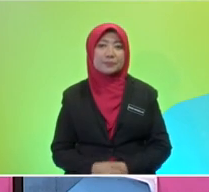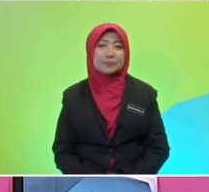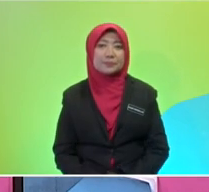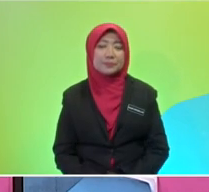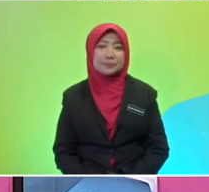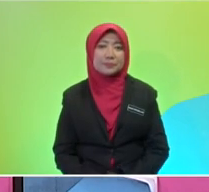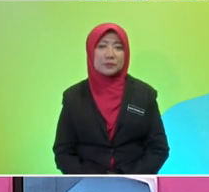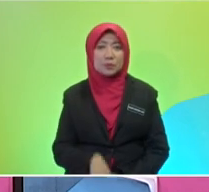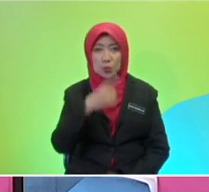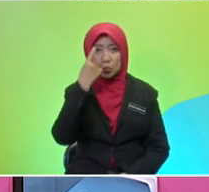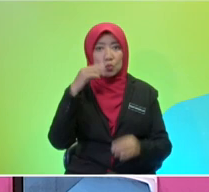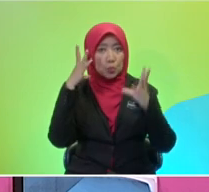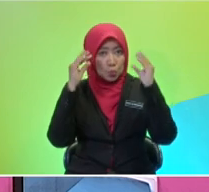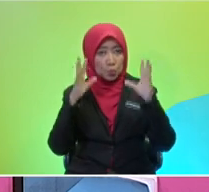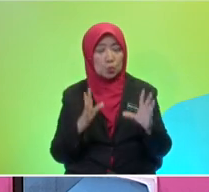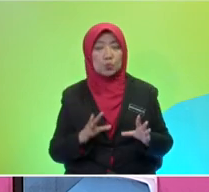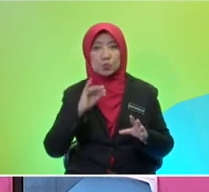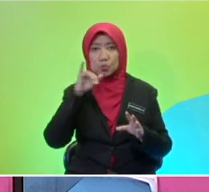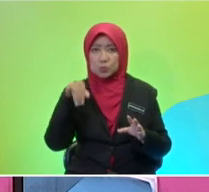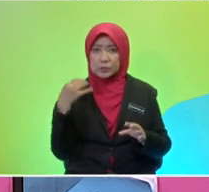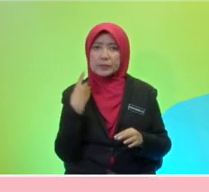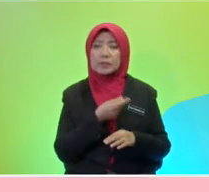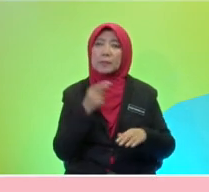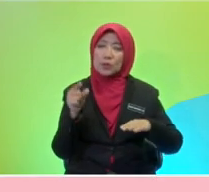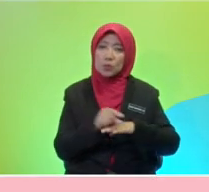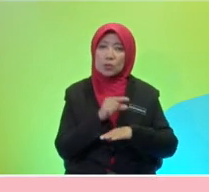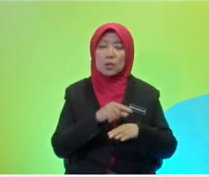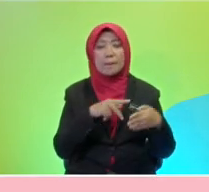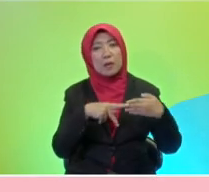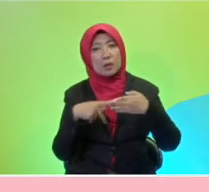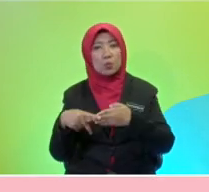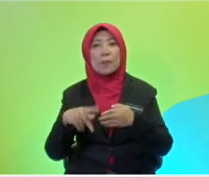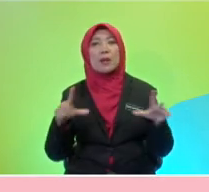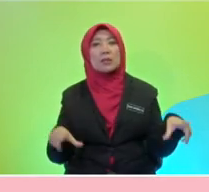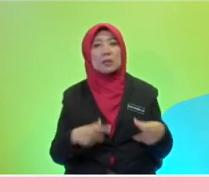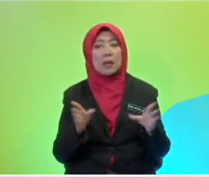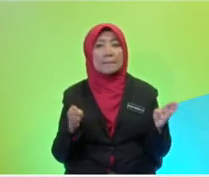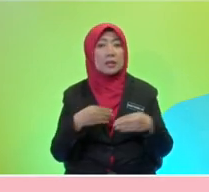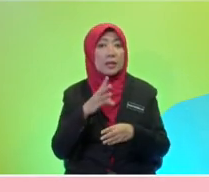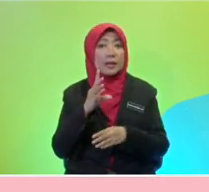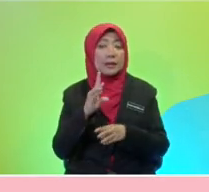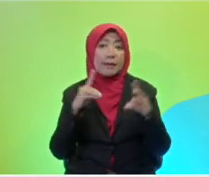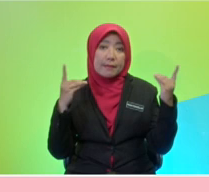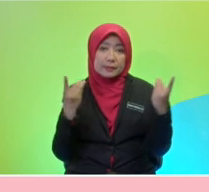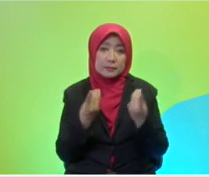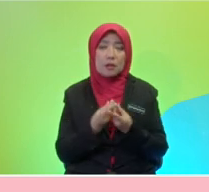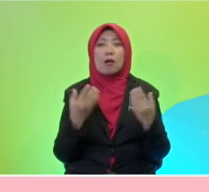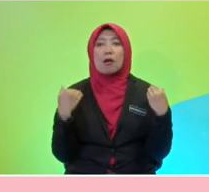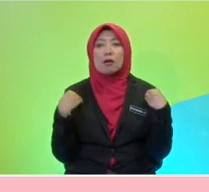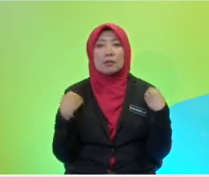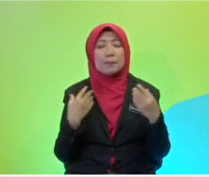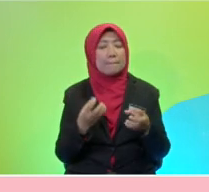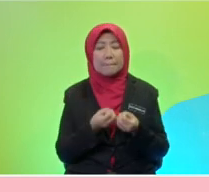untuk guru juga kita menggunakan panduan pelaksanaan Pancasila di mana di dalamnya terdapat berbagai